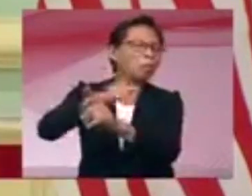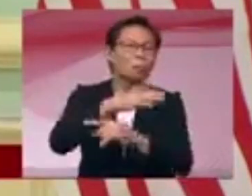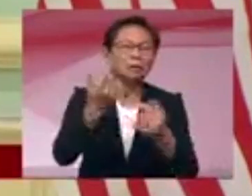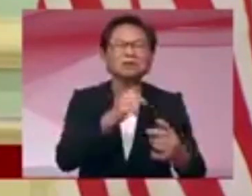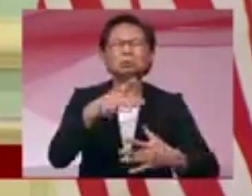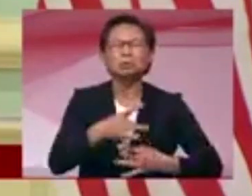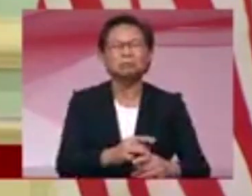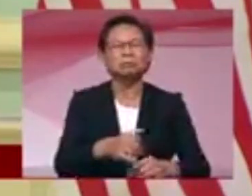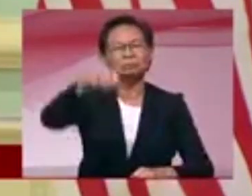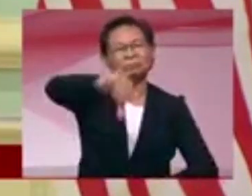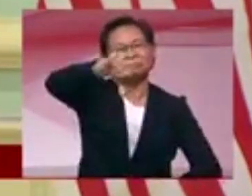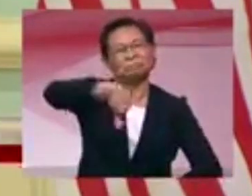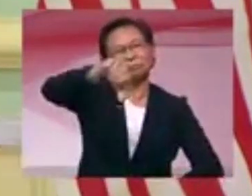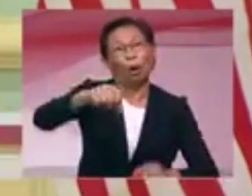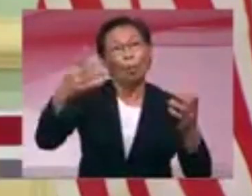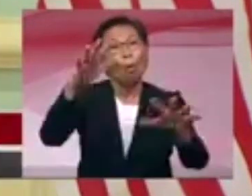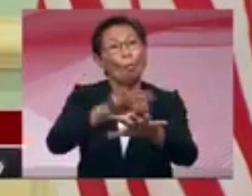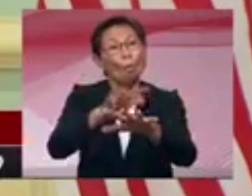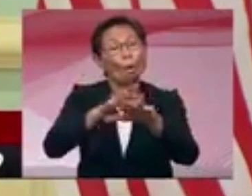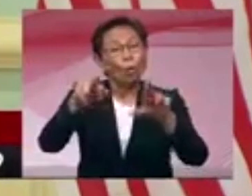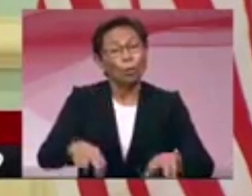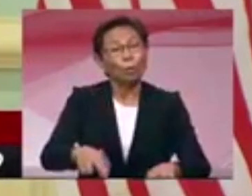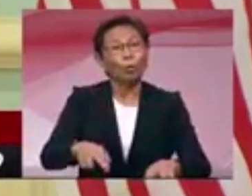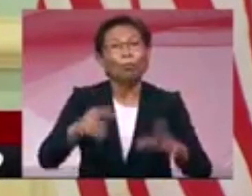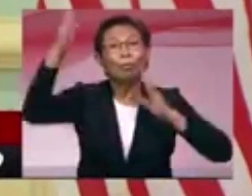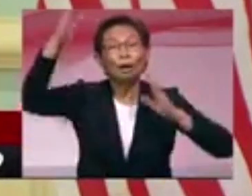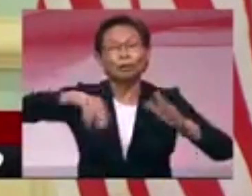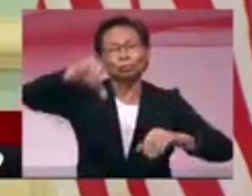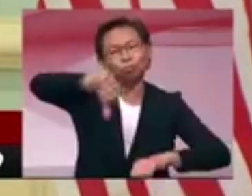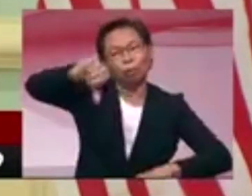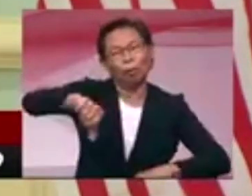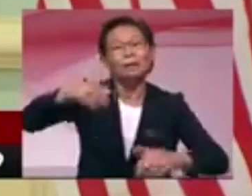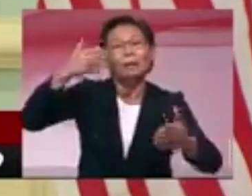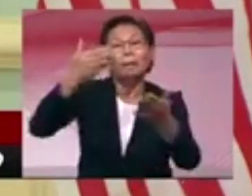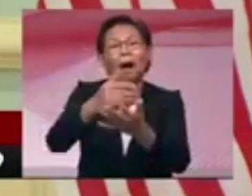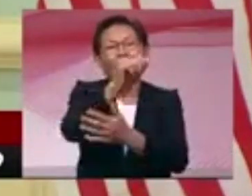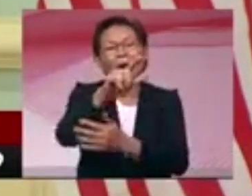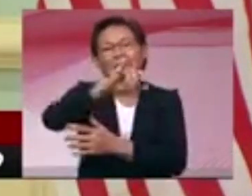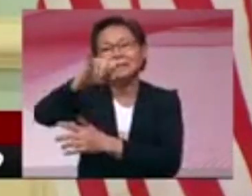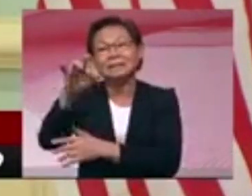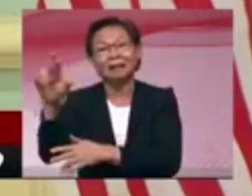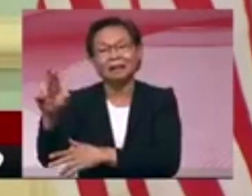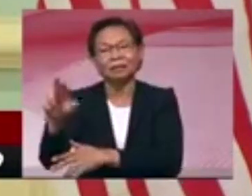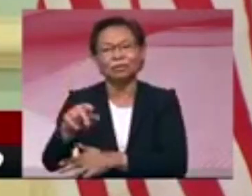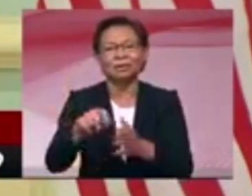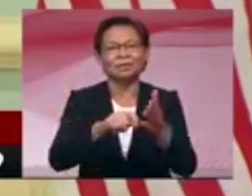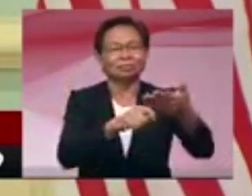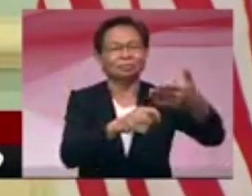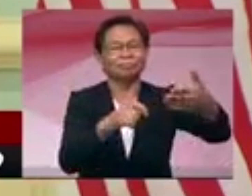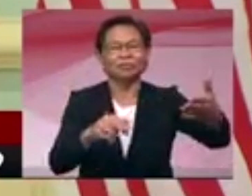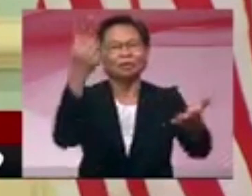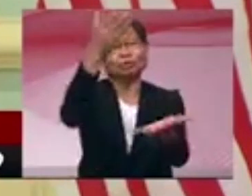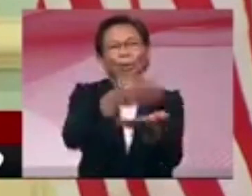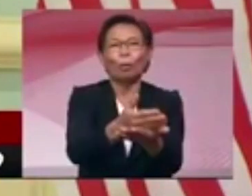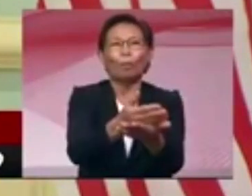dilakukan, beratus ribu daripada rakyat Malaysia telah dislike sehinggakan Al Jazeera telah pun delete ataupun